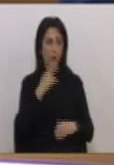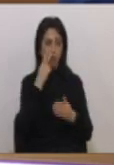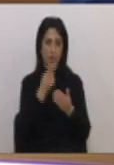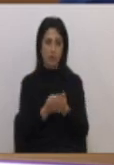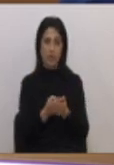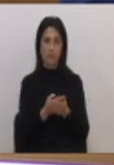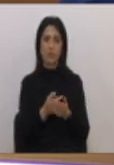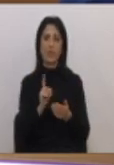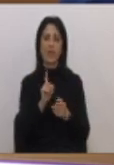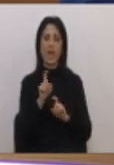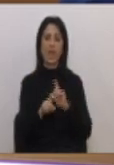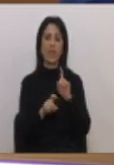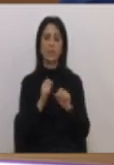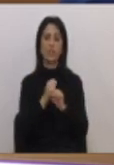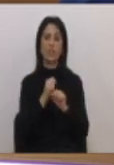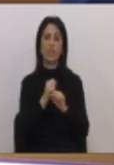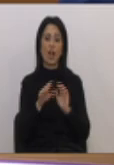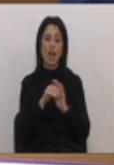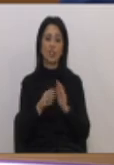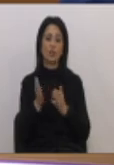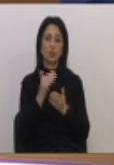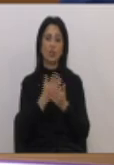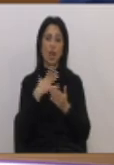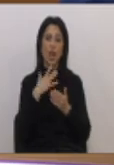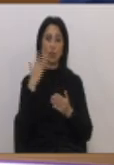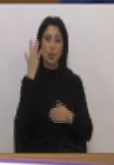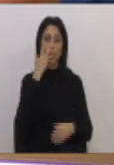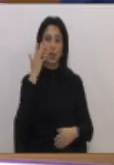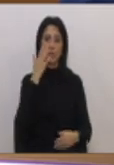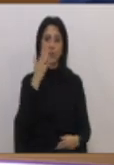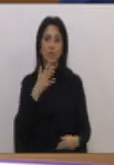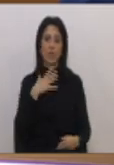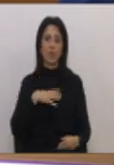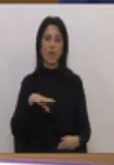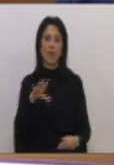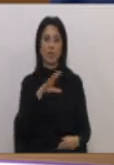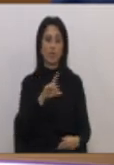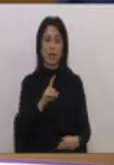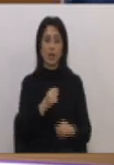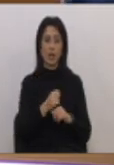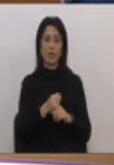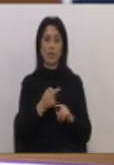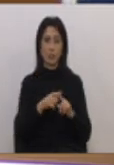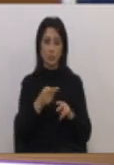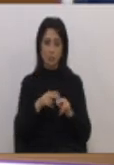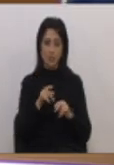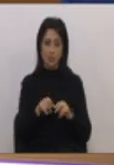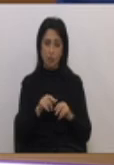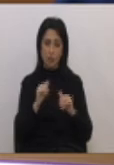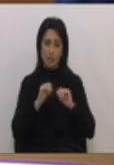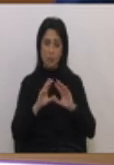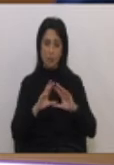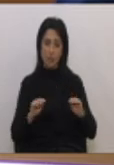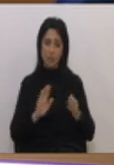შევხედოთ, რა ნაბიჯები გადადგა არჩევნების შემდეგ ქართულმა ოცნებამ ქვეყანაში. იყო ეს იმისთვის, რომ